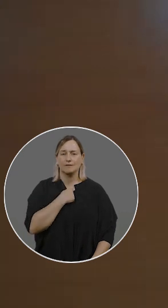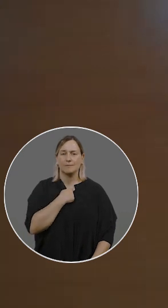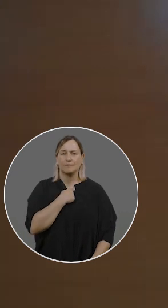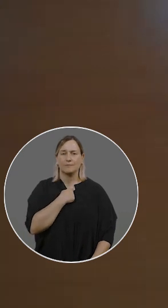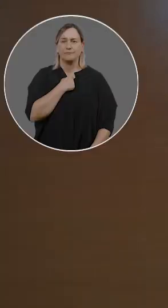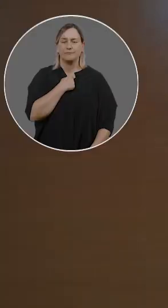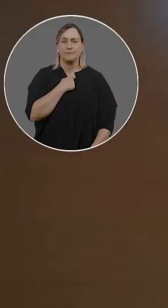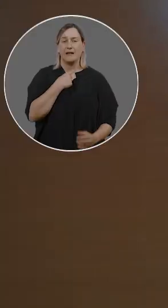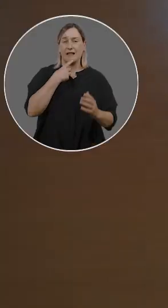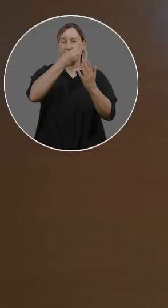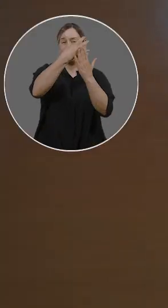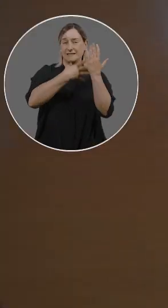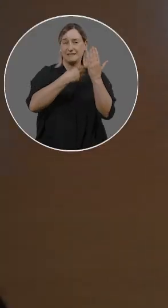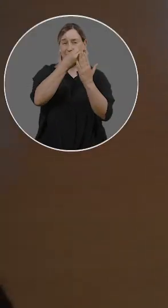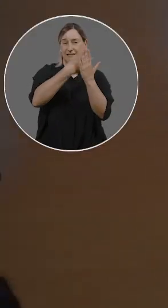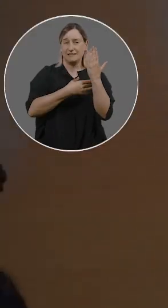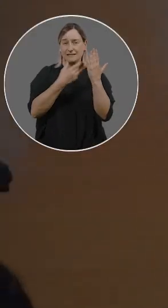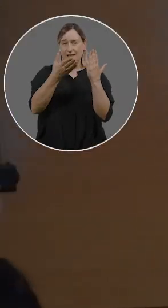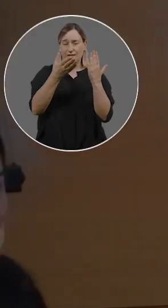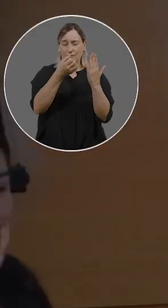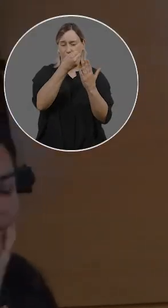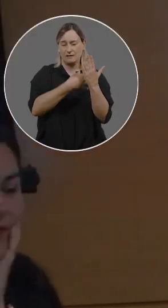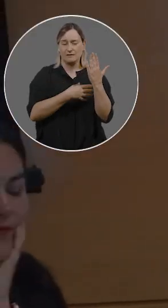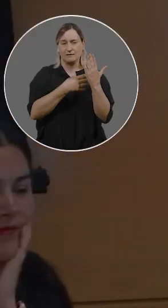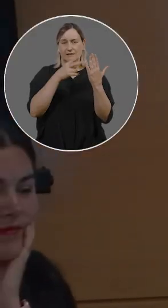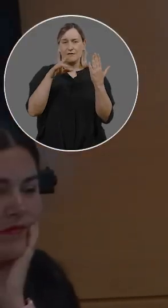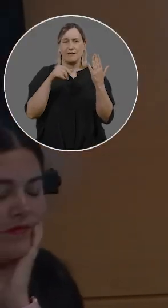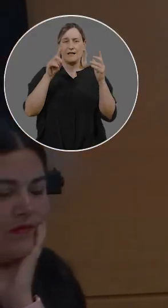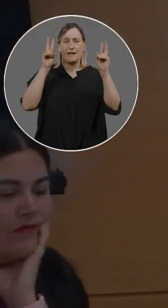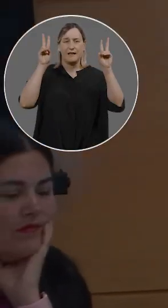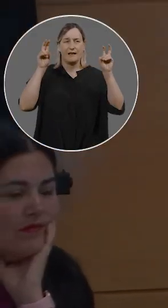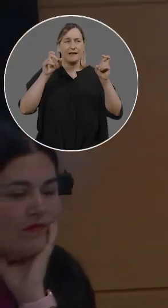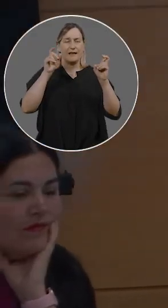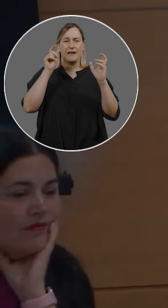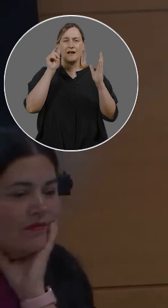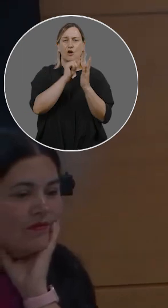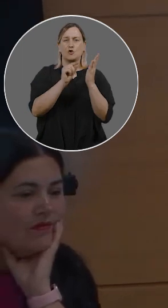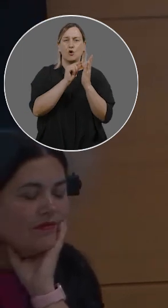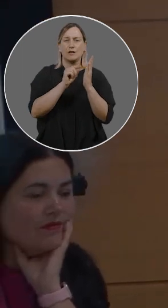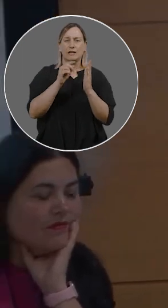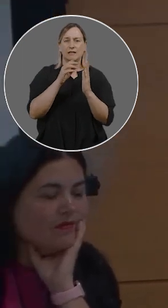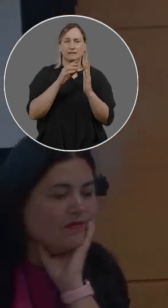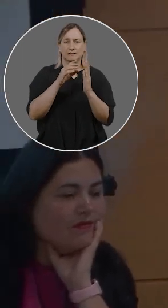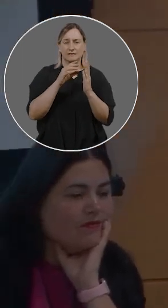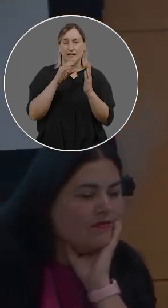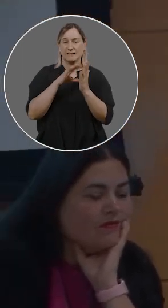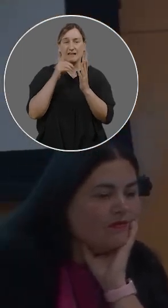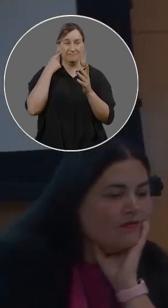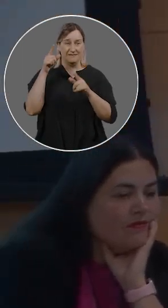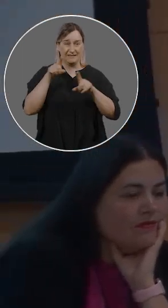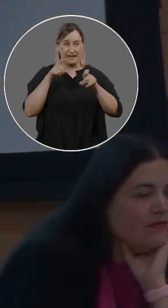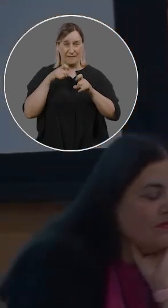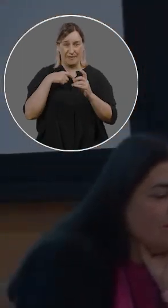aquell de les notes de la Pau, si es posés a